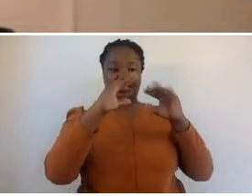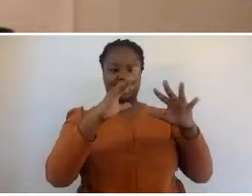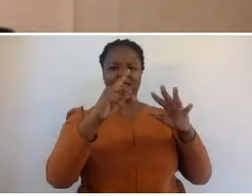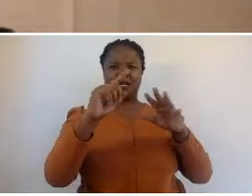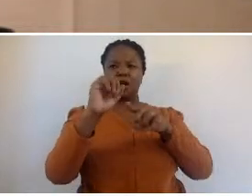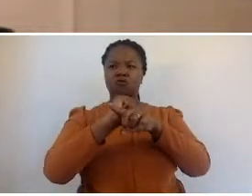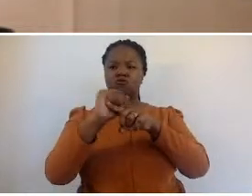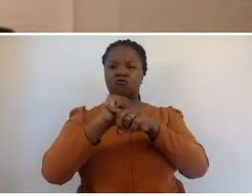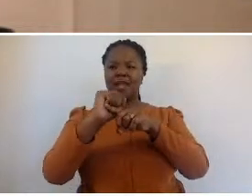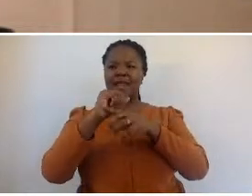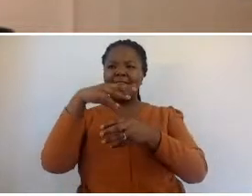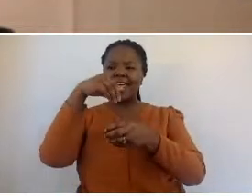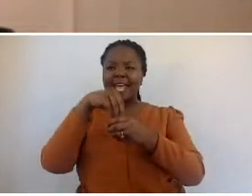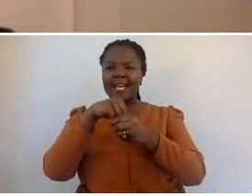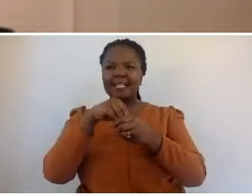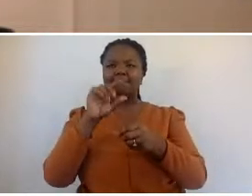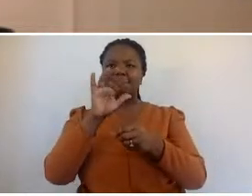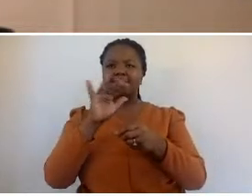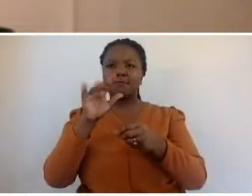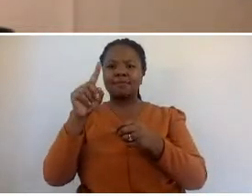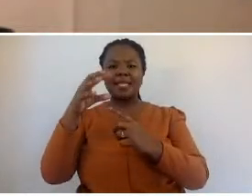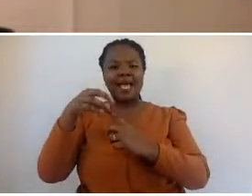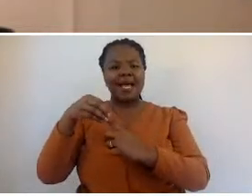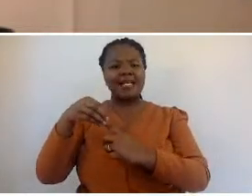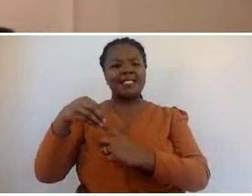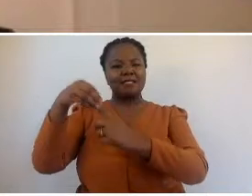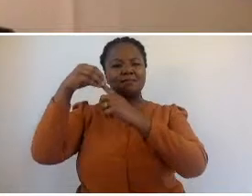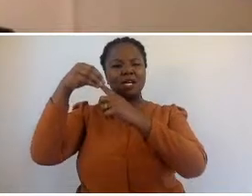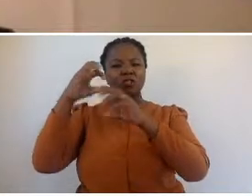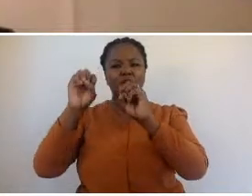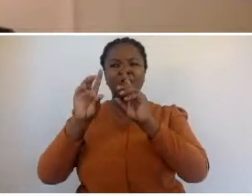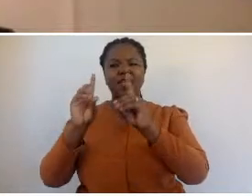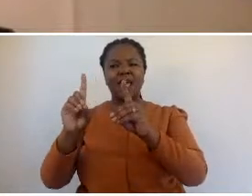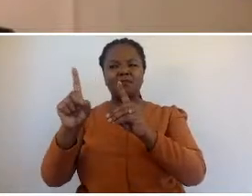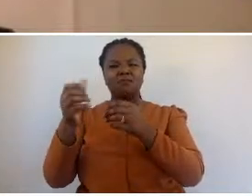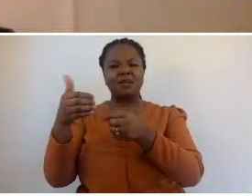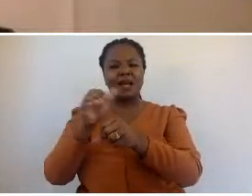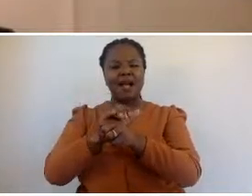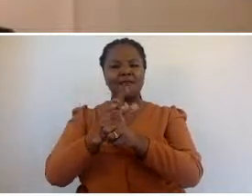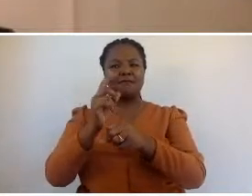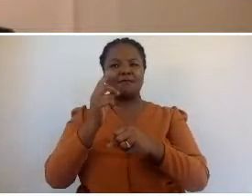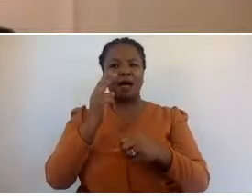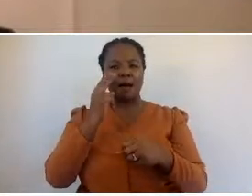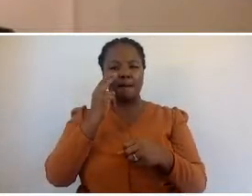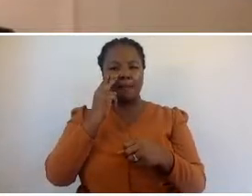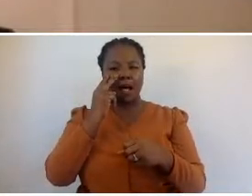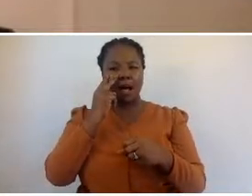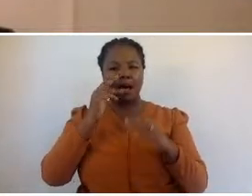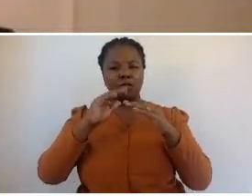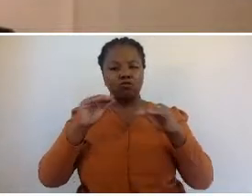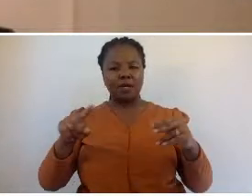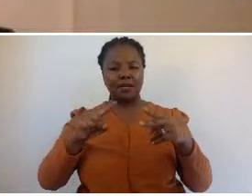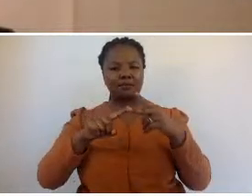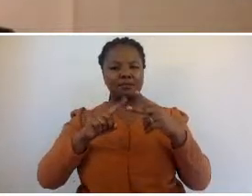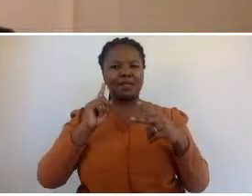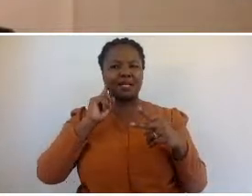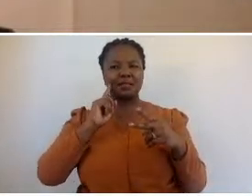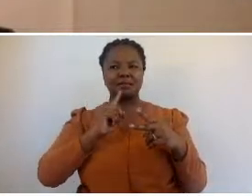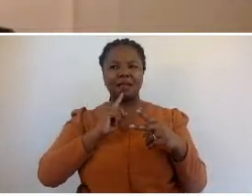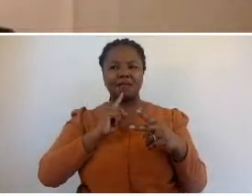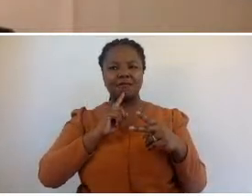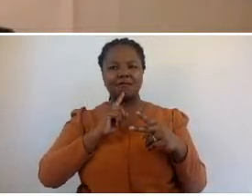reçoivent une formation pour l'éducation spécialisée, pour notamment les élèves aveugles, les sourds,